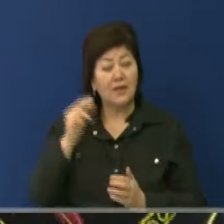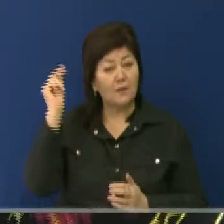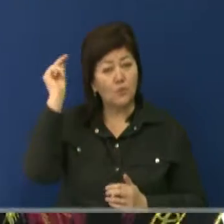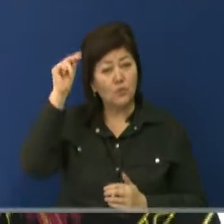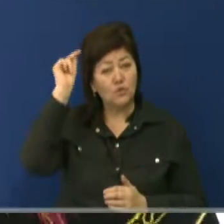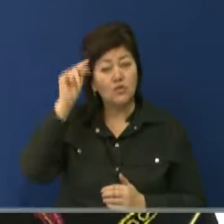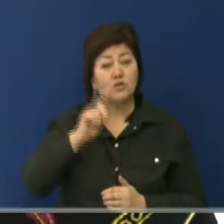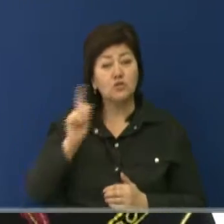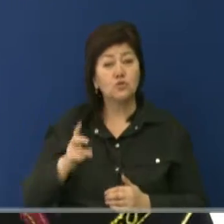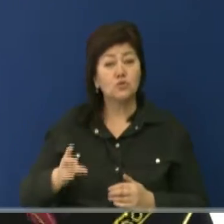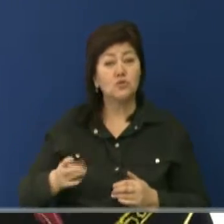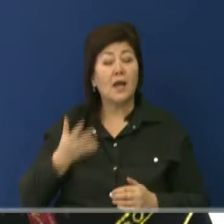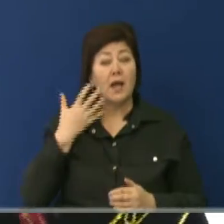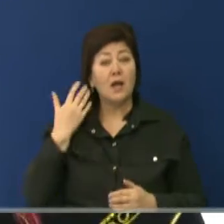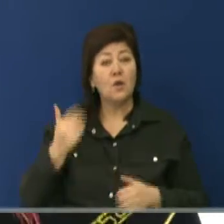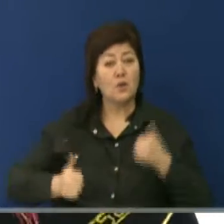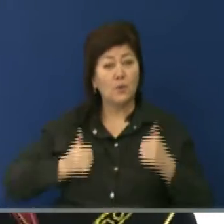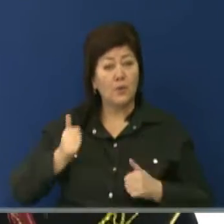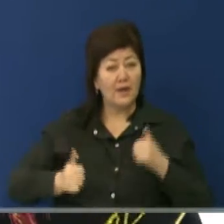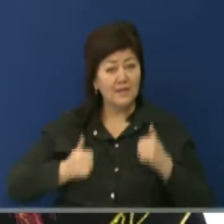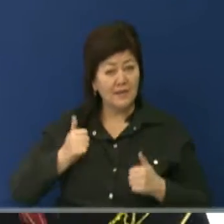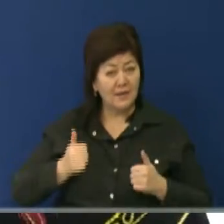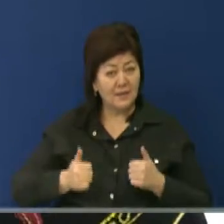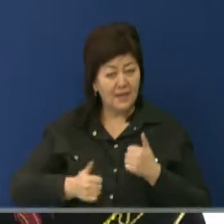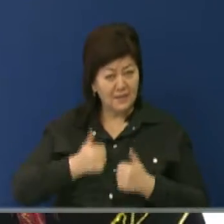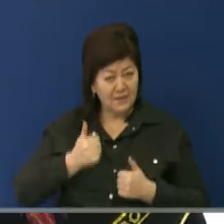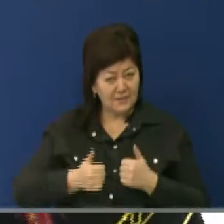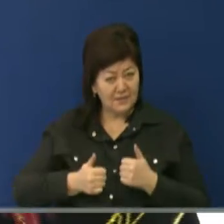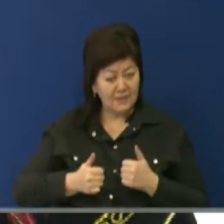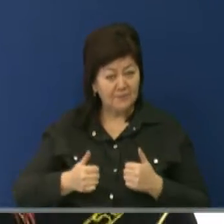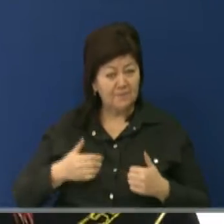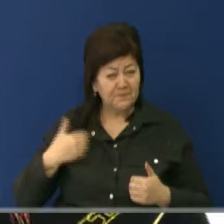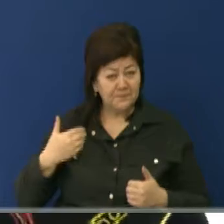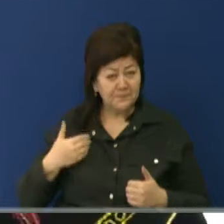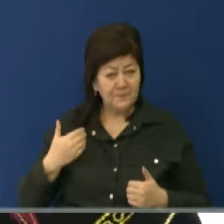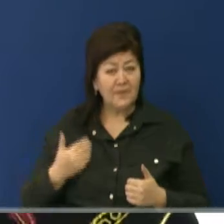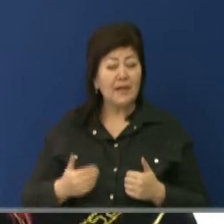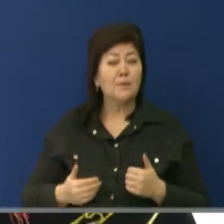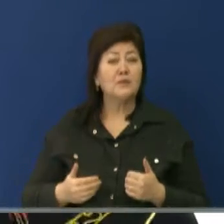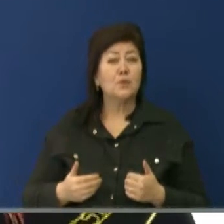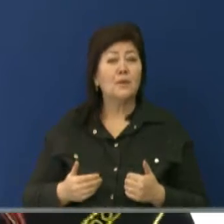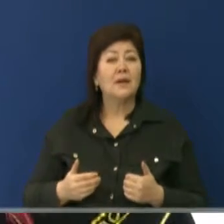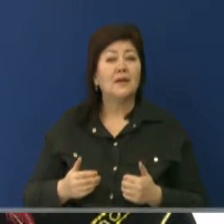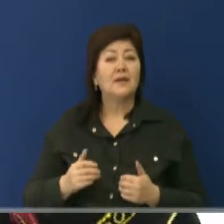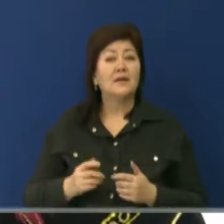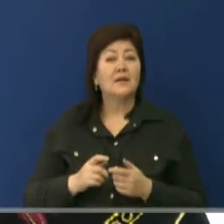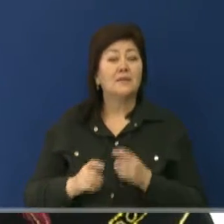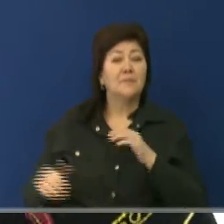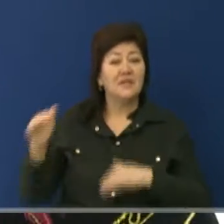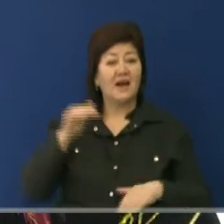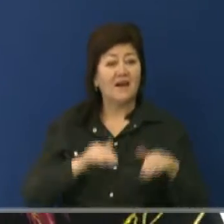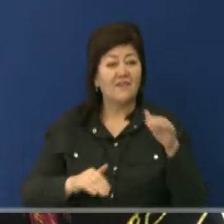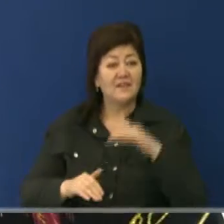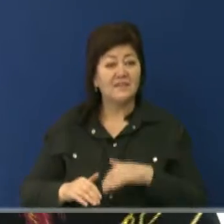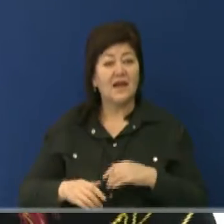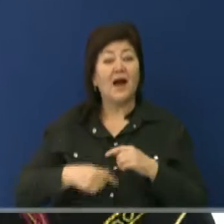зілдемірмен, жеңіл атлетикамен, жүгірумен, демалу үшін жүзумен және акробатикамен айналысу керек екенін айттым. Міне оның барлығын керегі